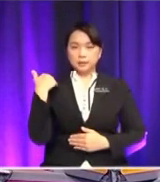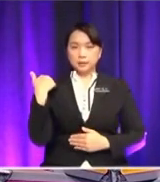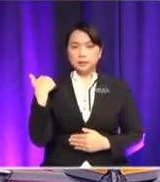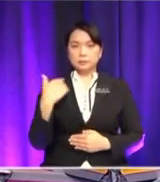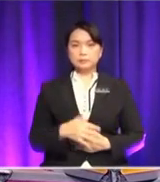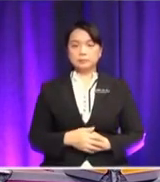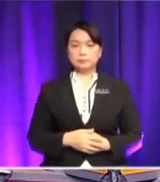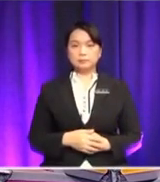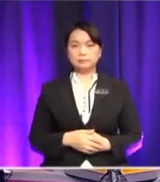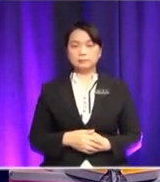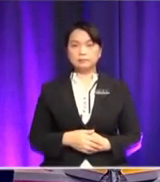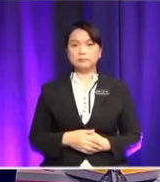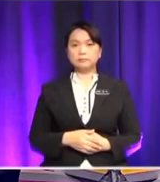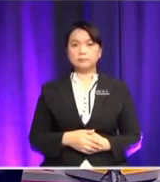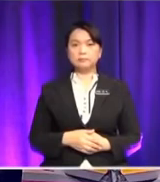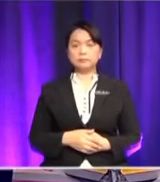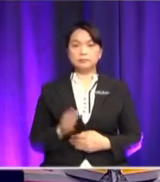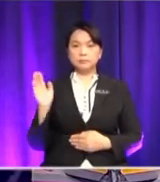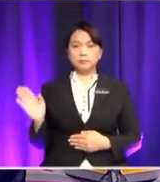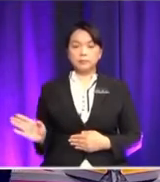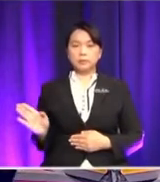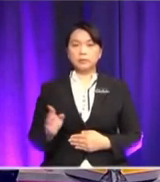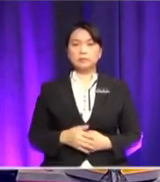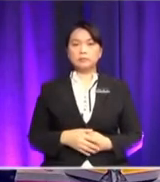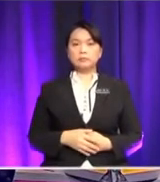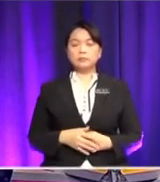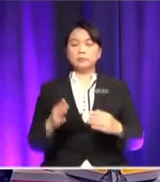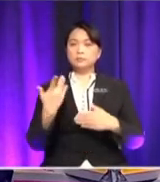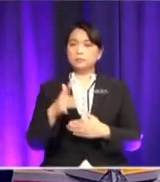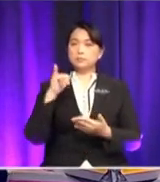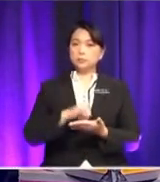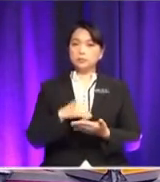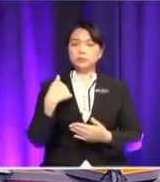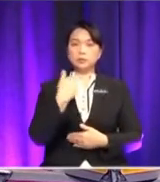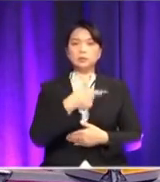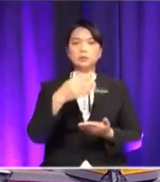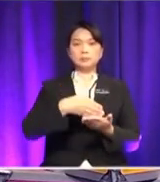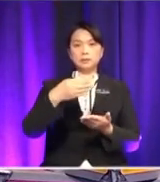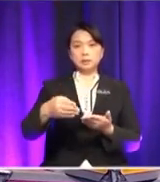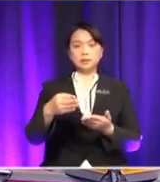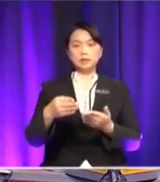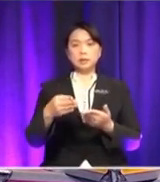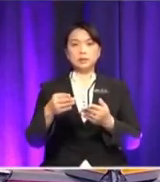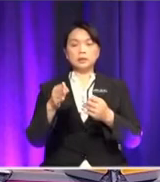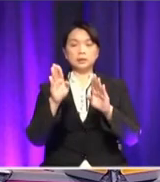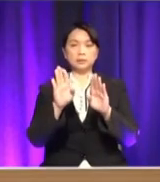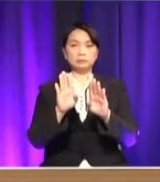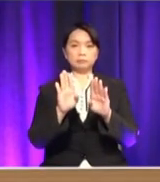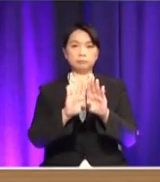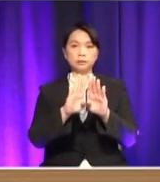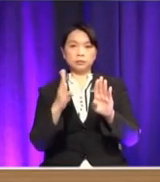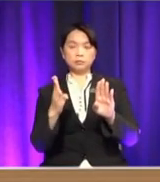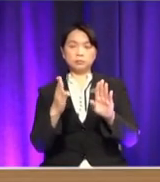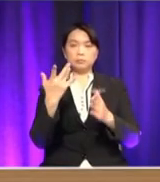amachan to ini adalah rangka pintu Kemudian kita beli pintu masukkan pintu dekat sini kegunaan kita Letakkan sel